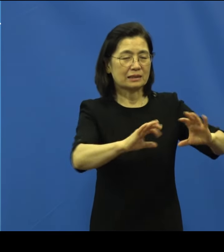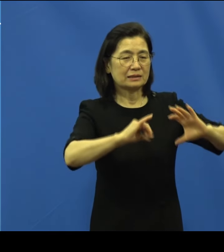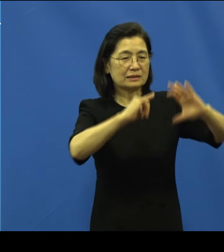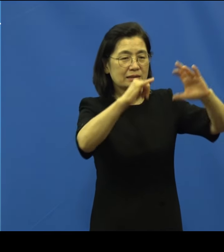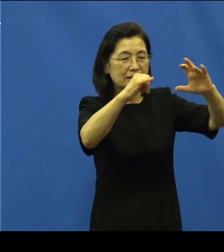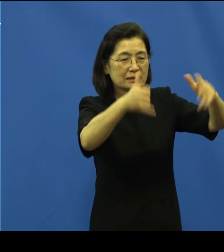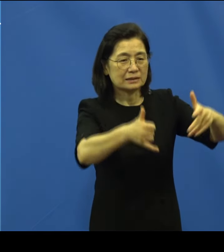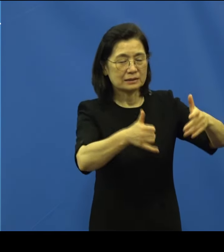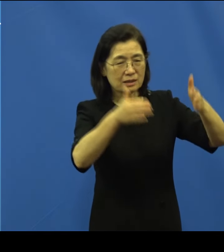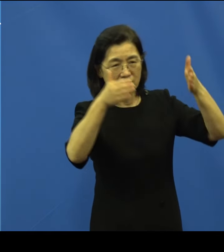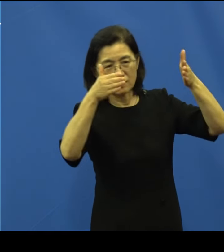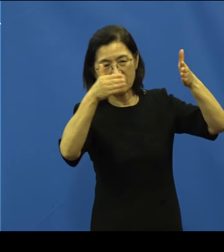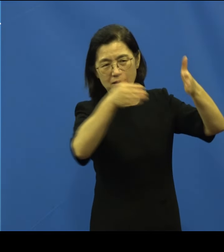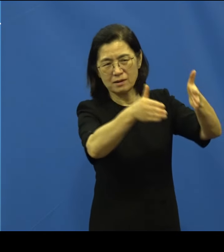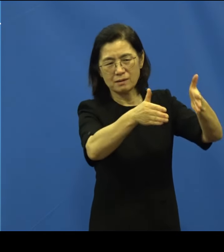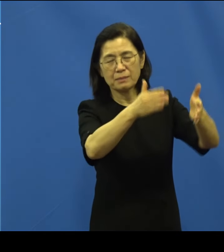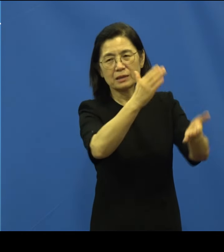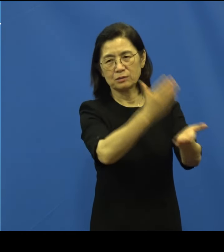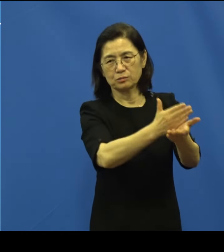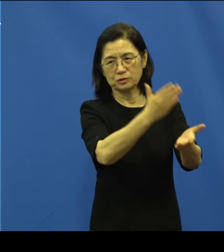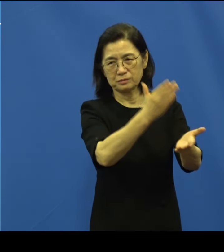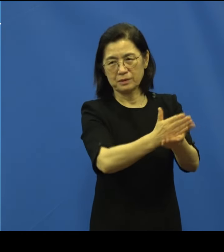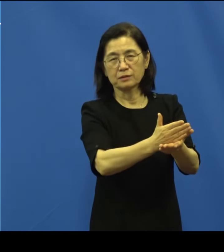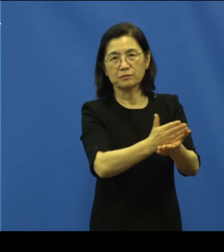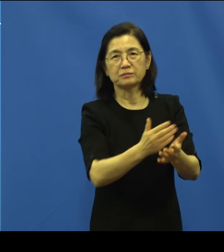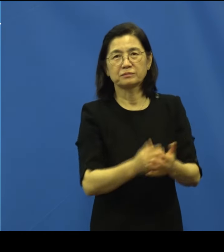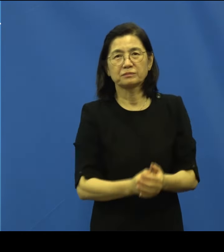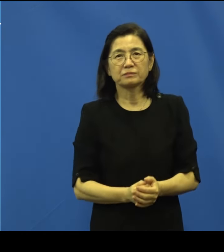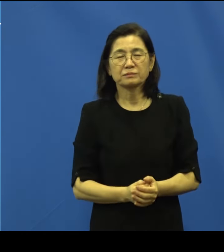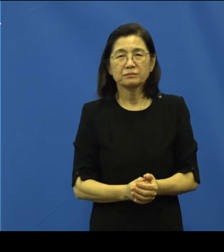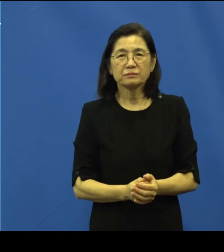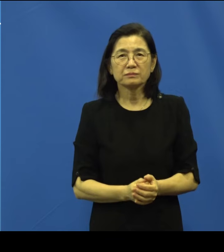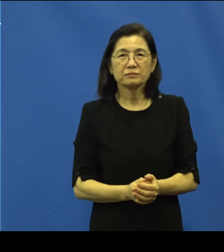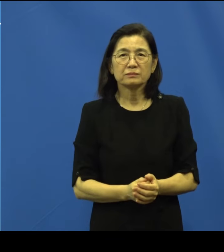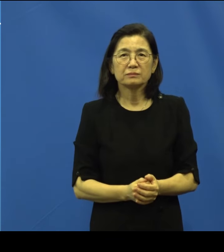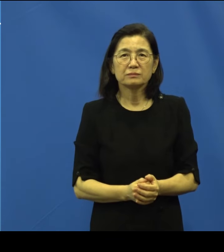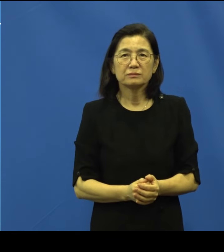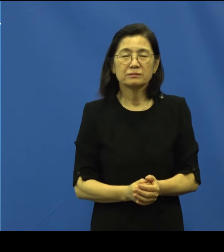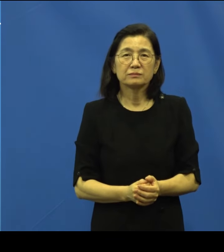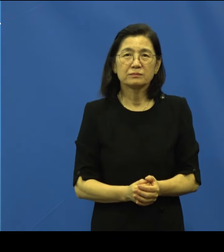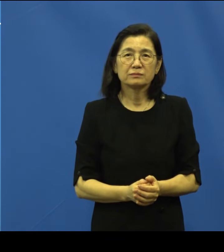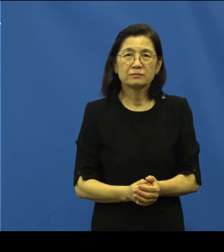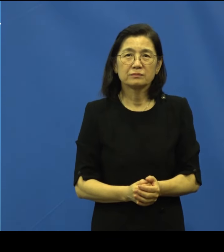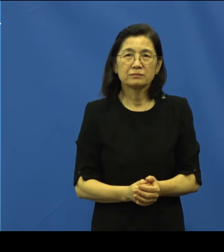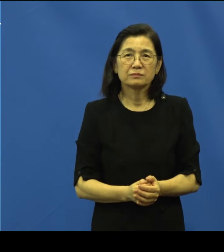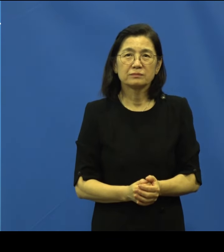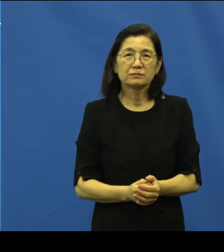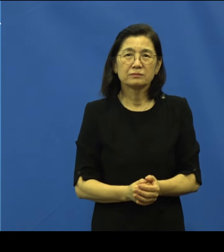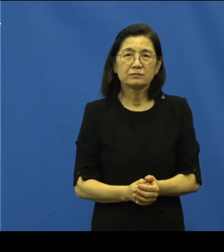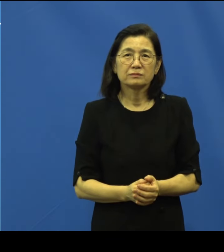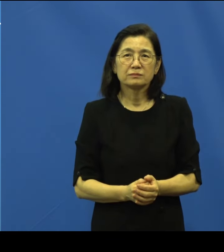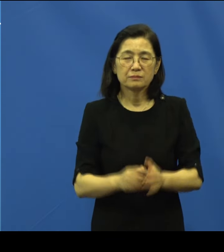왜 믿음의 우리 앞선 세대들이, 히브리서 11장에 나오는 믿음의 영웅들이 자기의 생명을